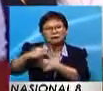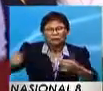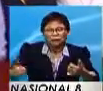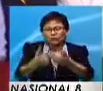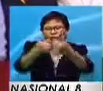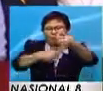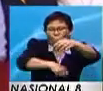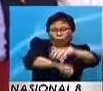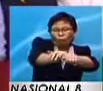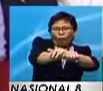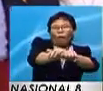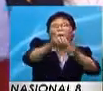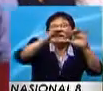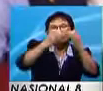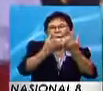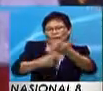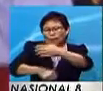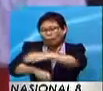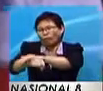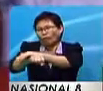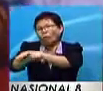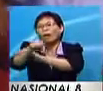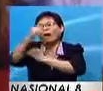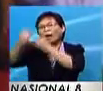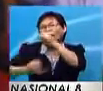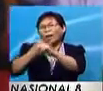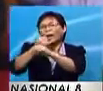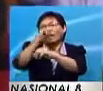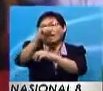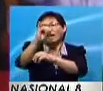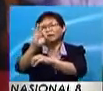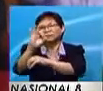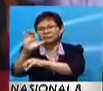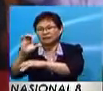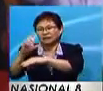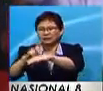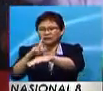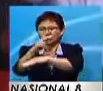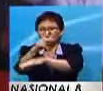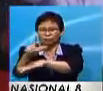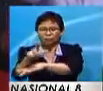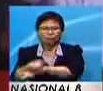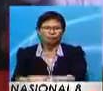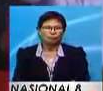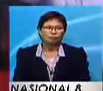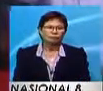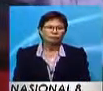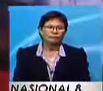sepak antara kelab bola sepak veteran antarabangsa IFC di Kuala Lumpur.